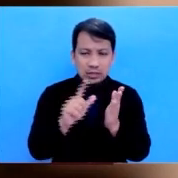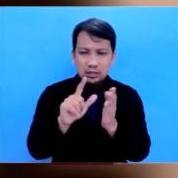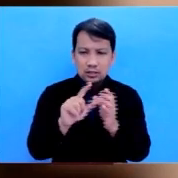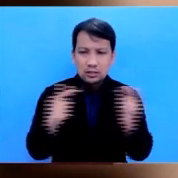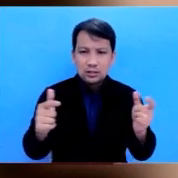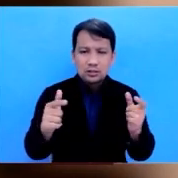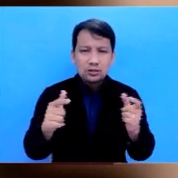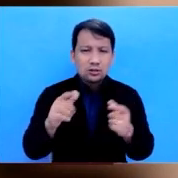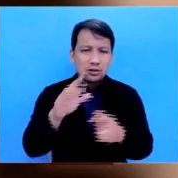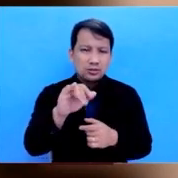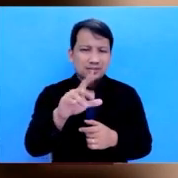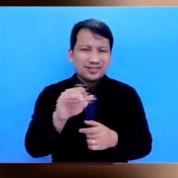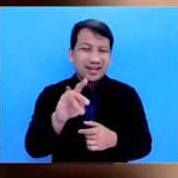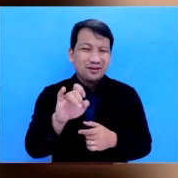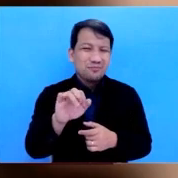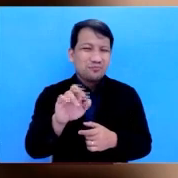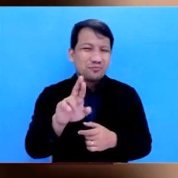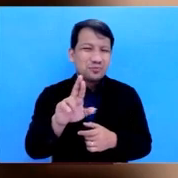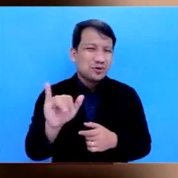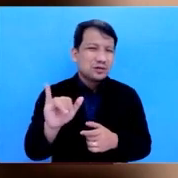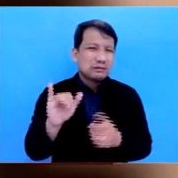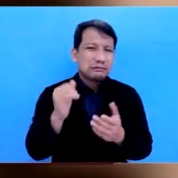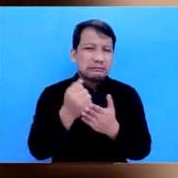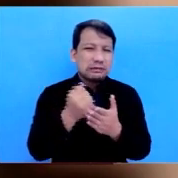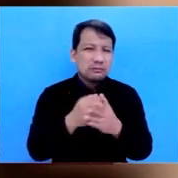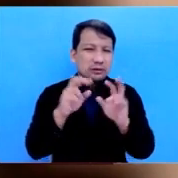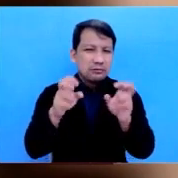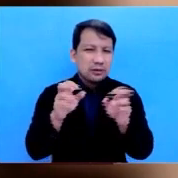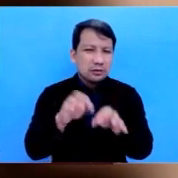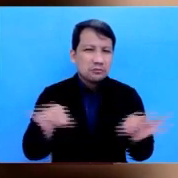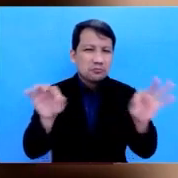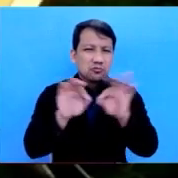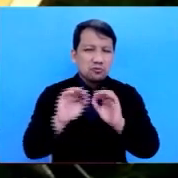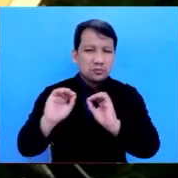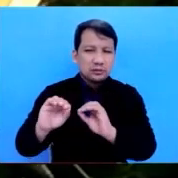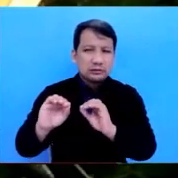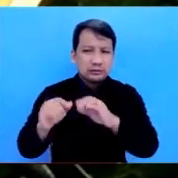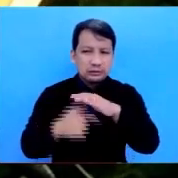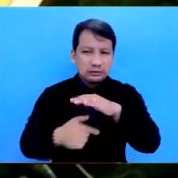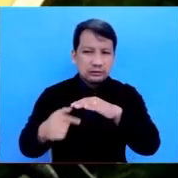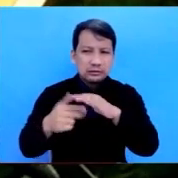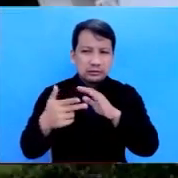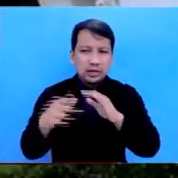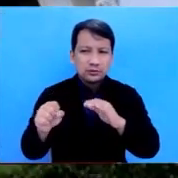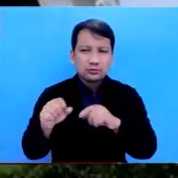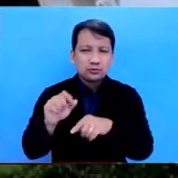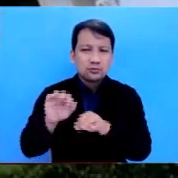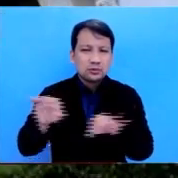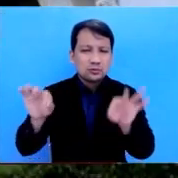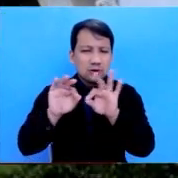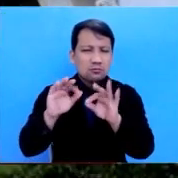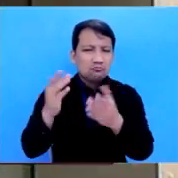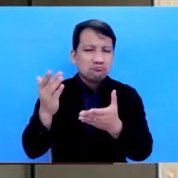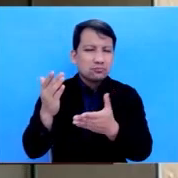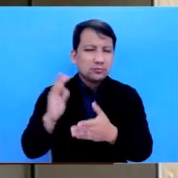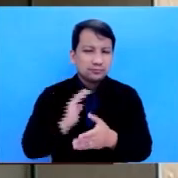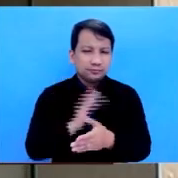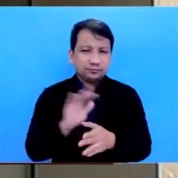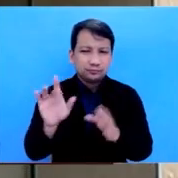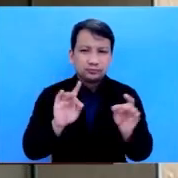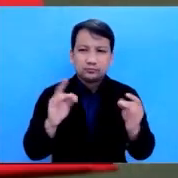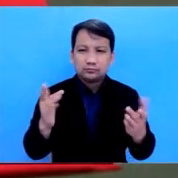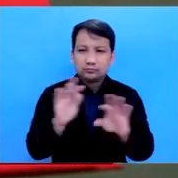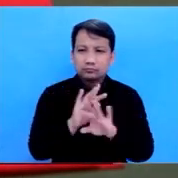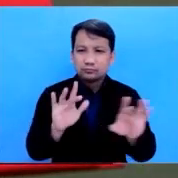hygiene. I think this has to be taught even in grade school. Marami na may pang cabinet position ang wala pang